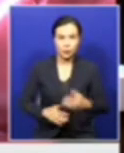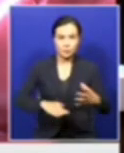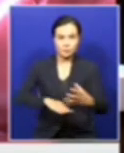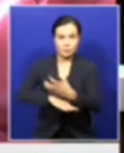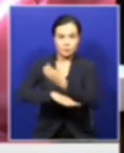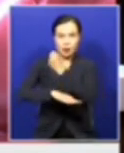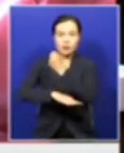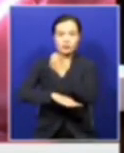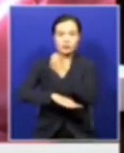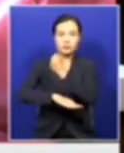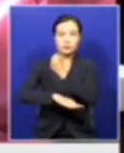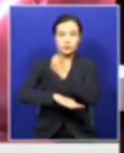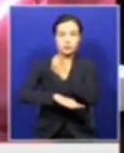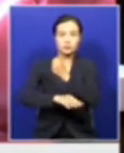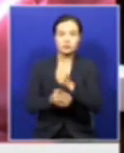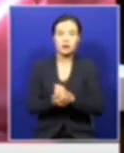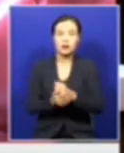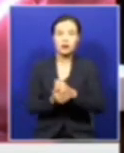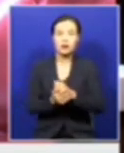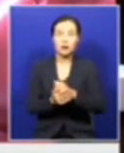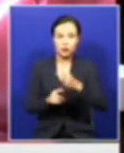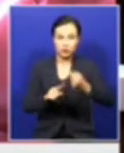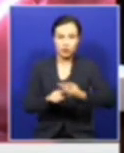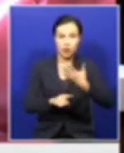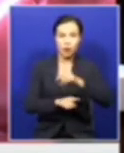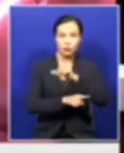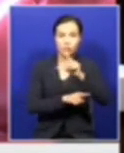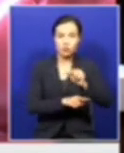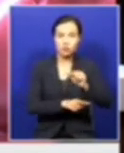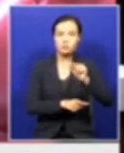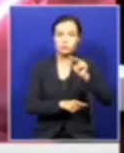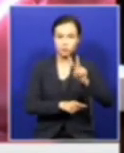ประหารในวันที่22พฤษภาคม